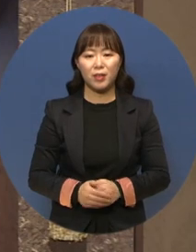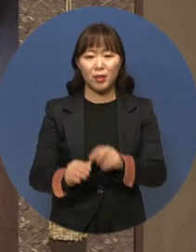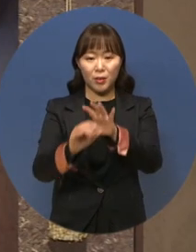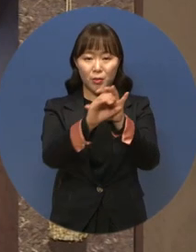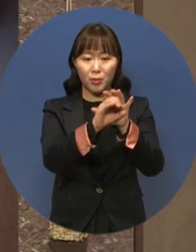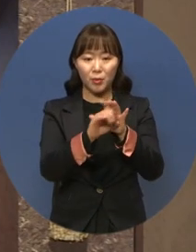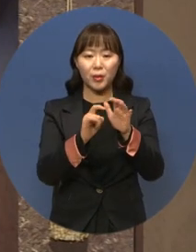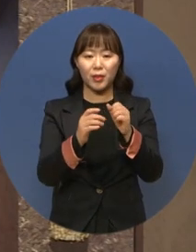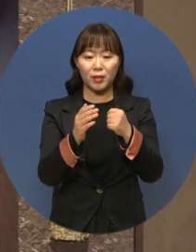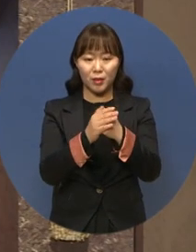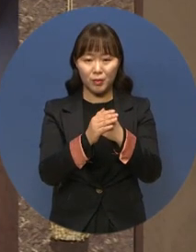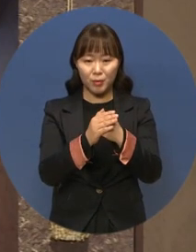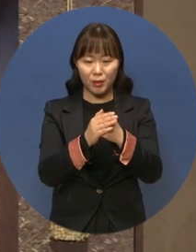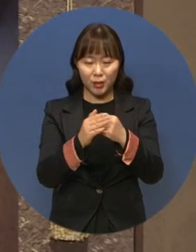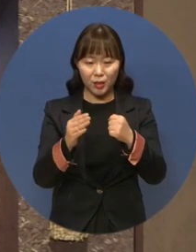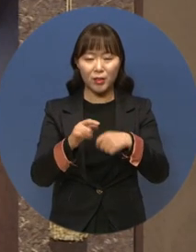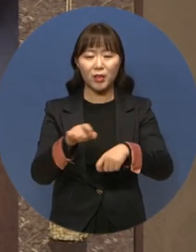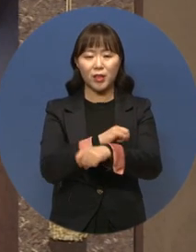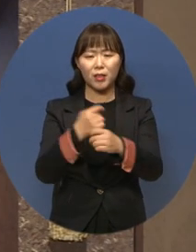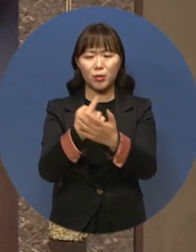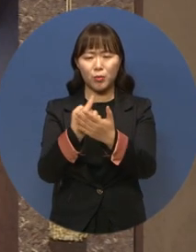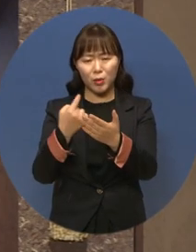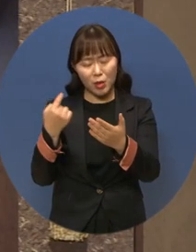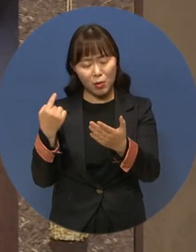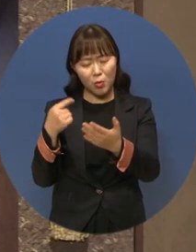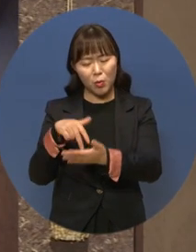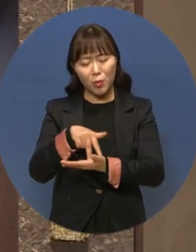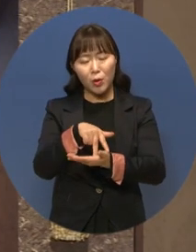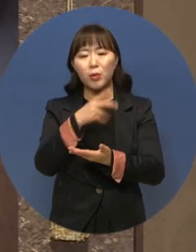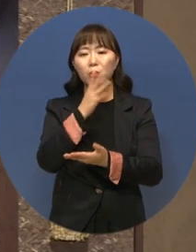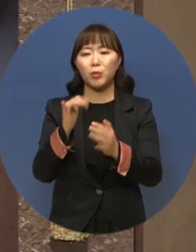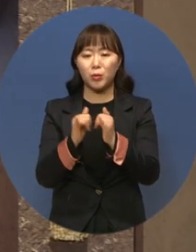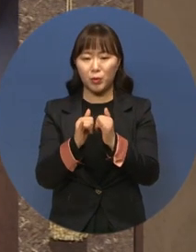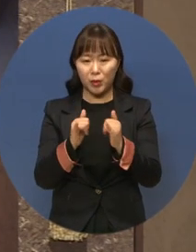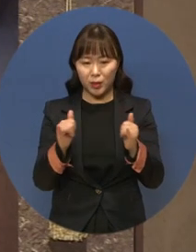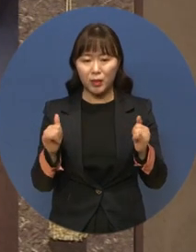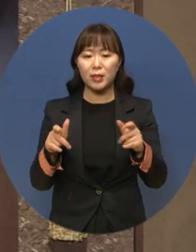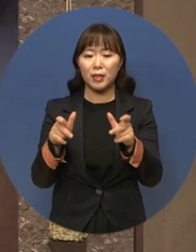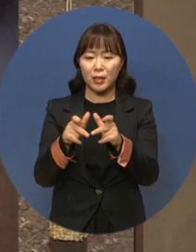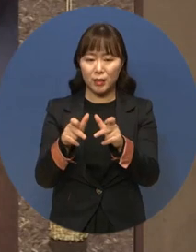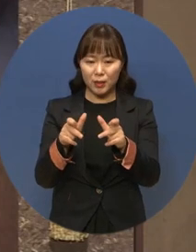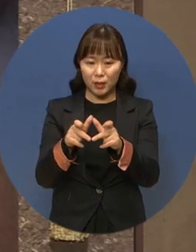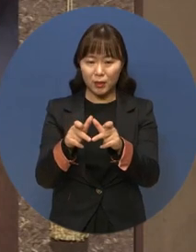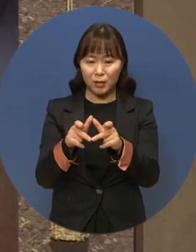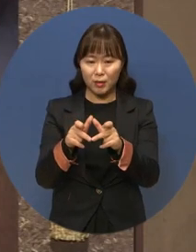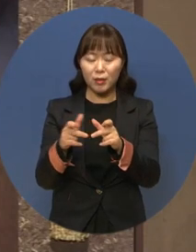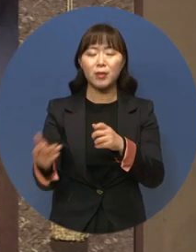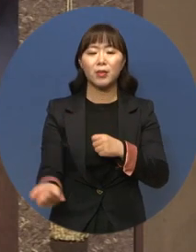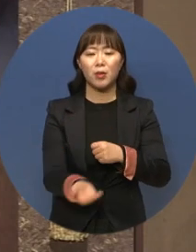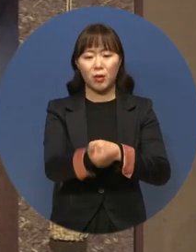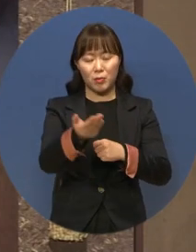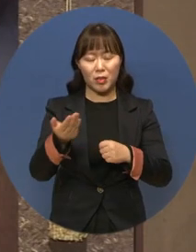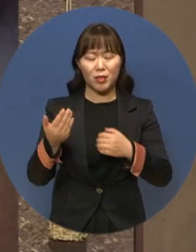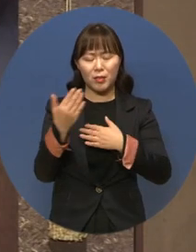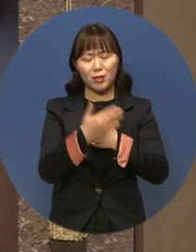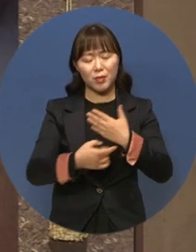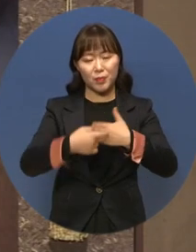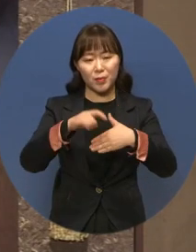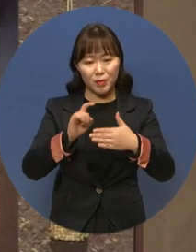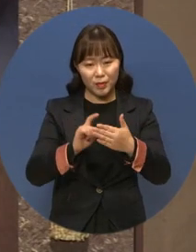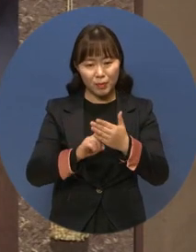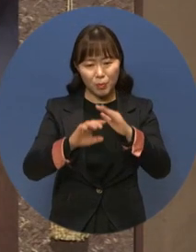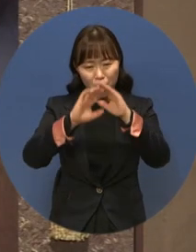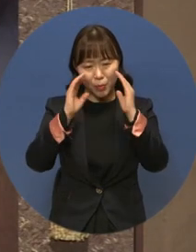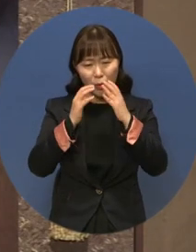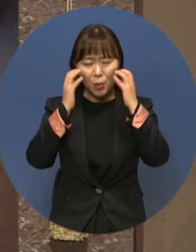코로나로 인해서 특히 소외되고 외로운 노인, 장애인 여러분들이 더